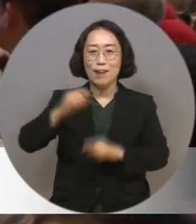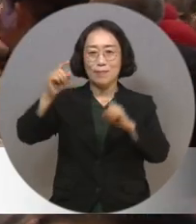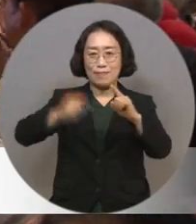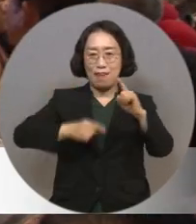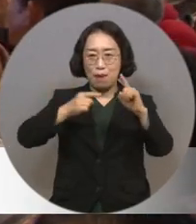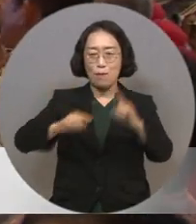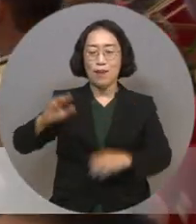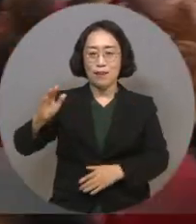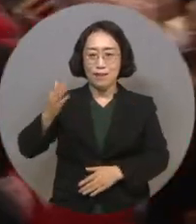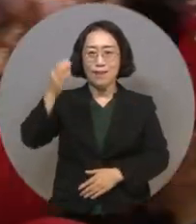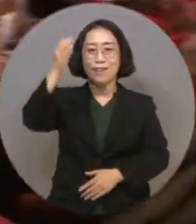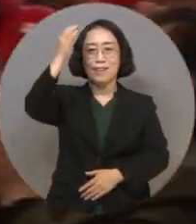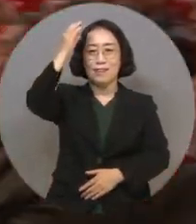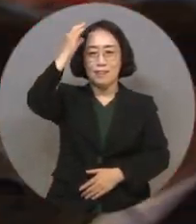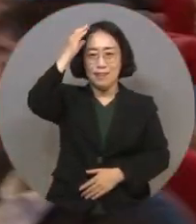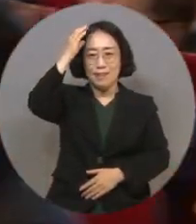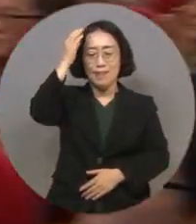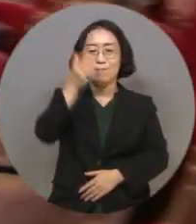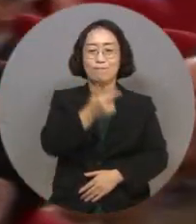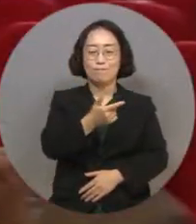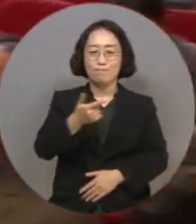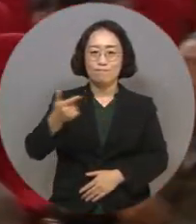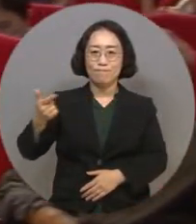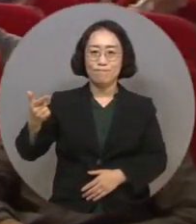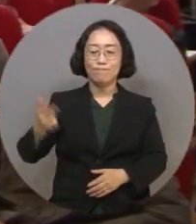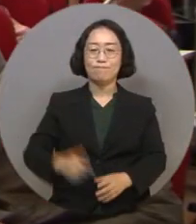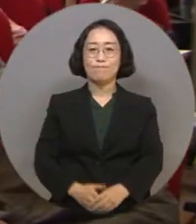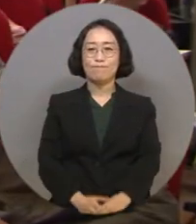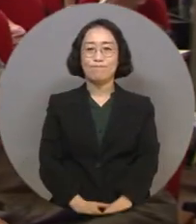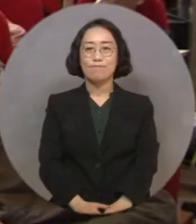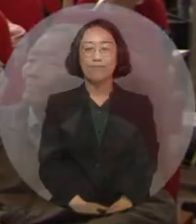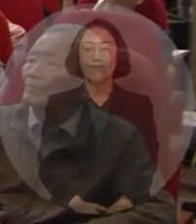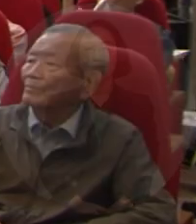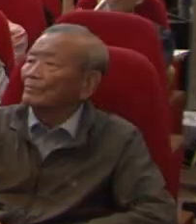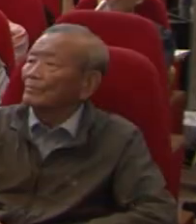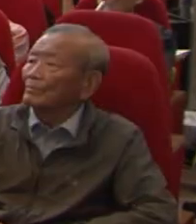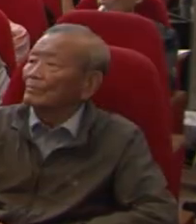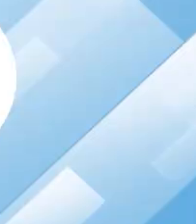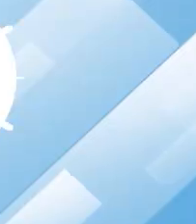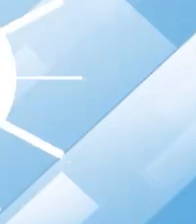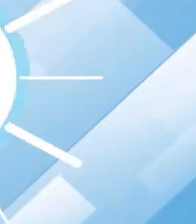체육대회가 될 수 있기를 기대해봅니다. 복지TV 뉴스 황병영입니다.